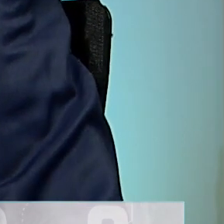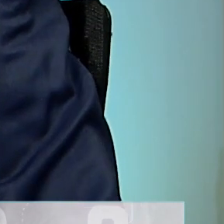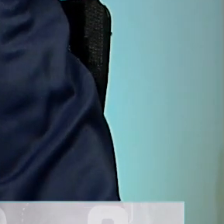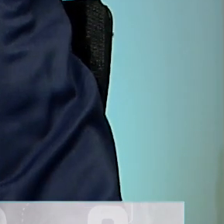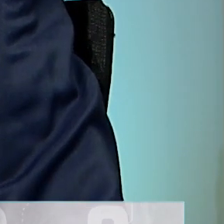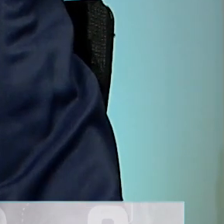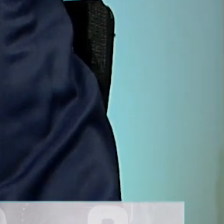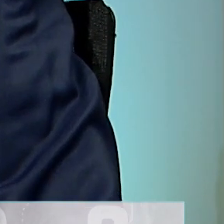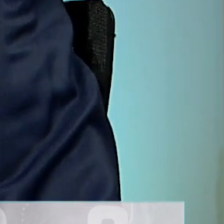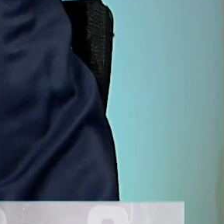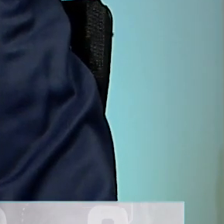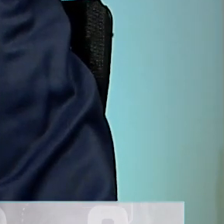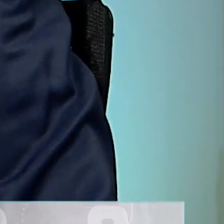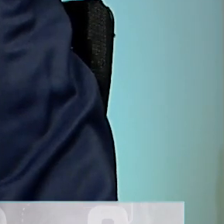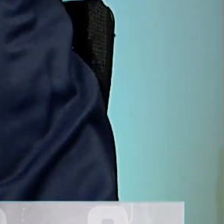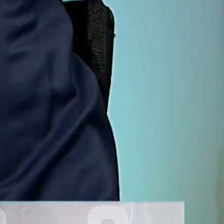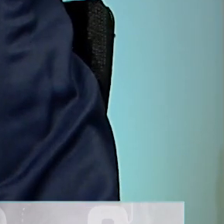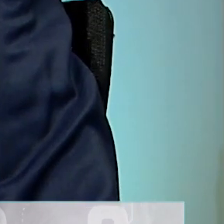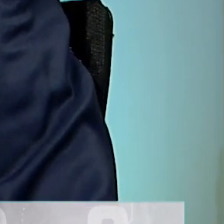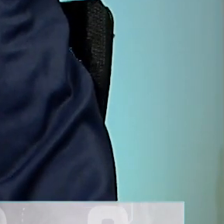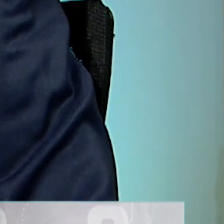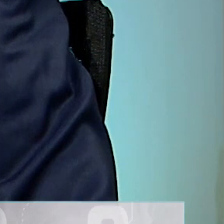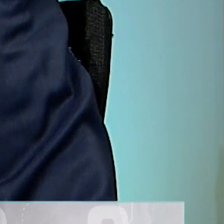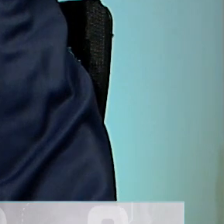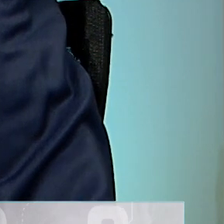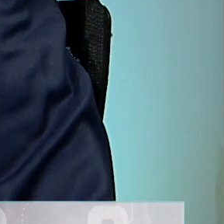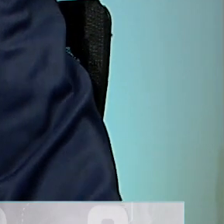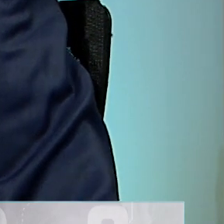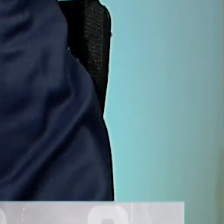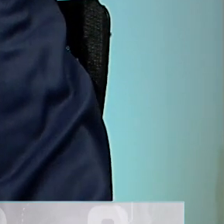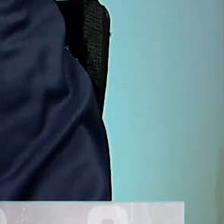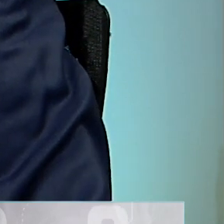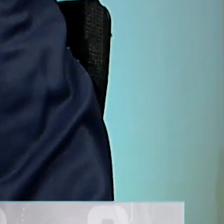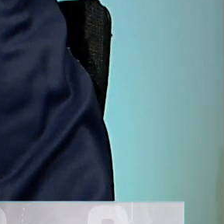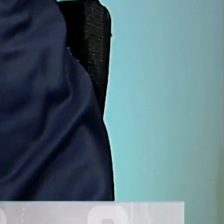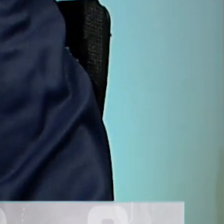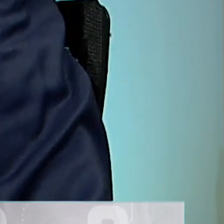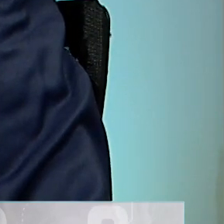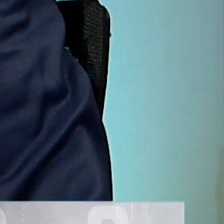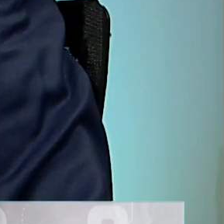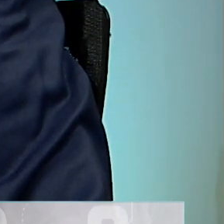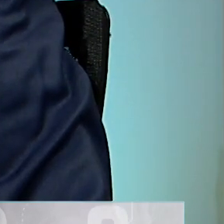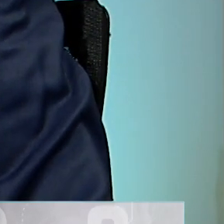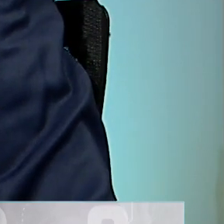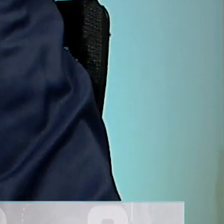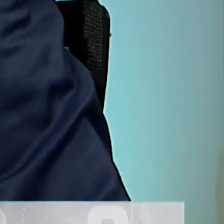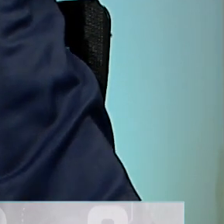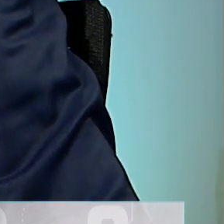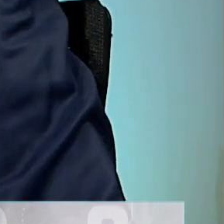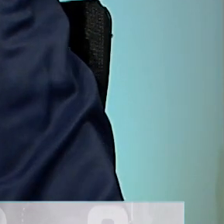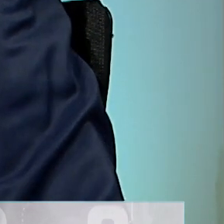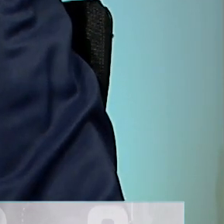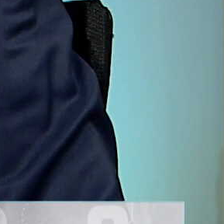kardeşimize tavsiyemiz iftidah tekbiri aldıktan sonra hep beraber Subhaneke duası okunur.